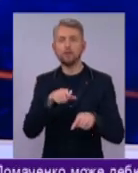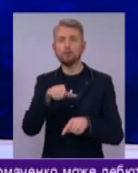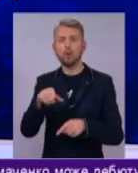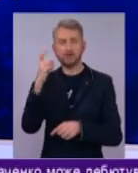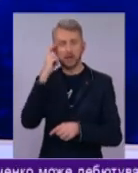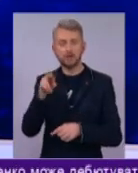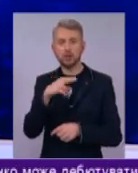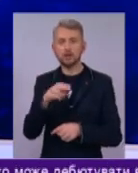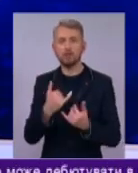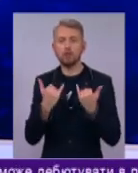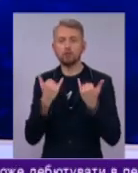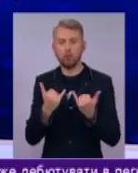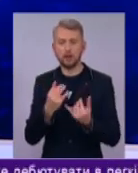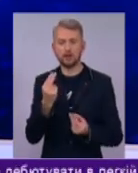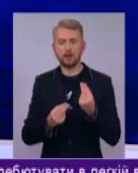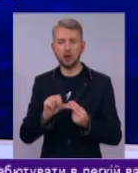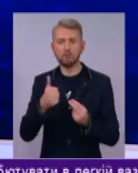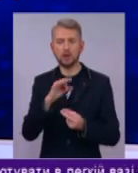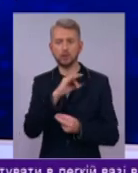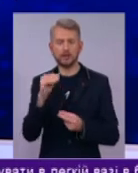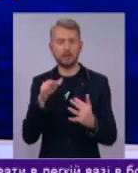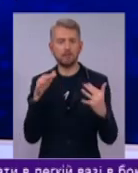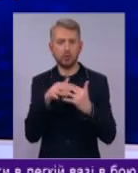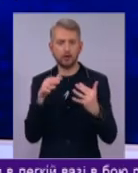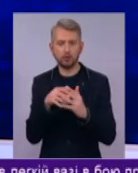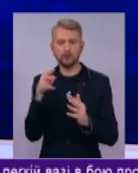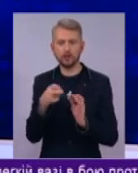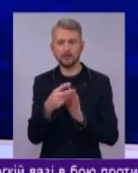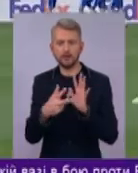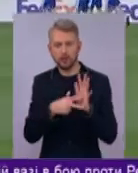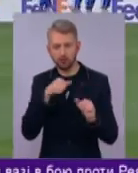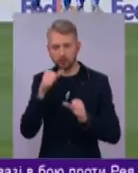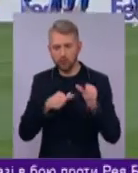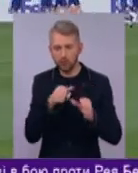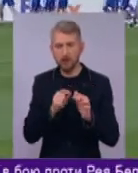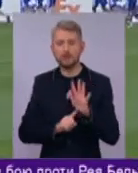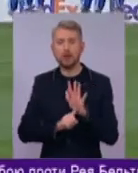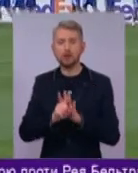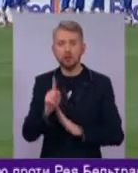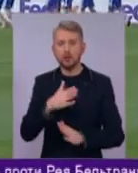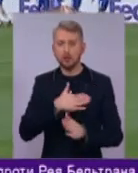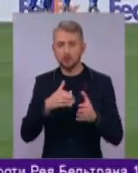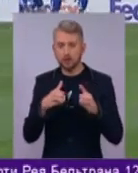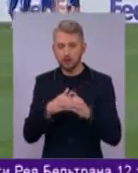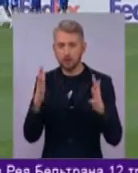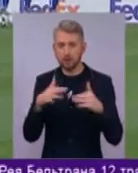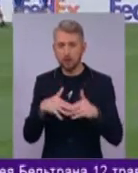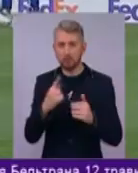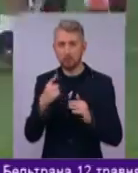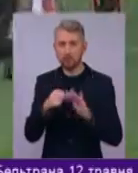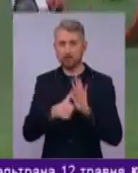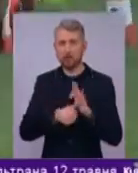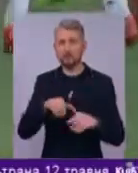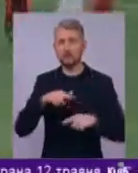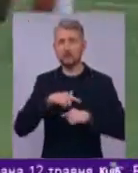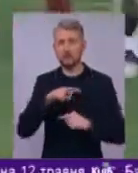Київського «Динамо» сьогодні зіграють перший офіційний поєдинок у 2018-му. Стартують білосині матчем стадії 1/16 фіналу